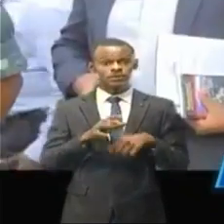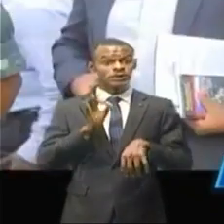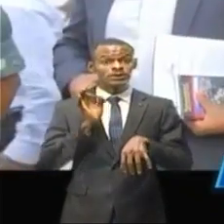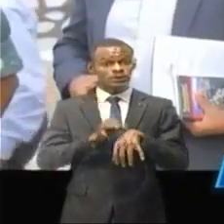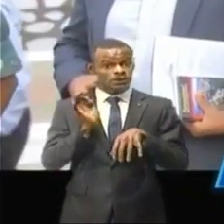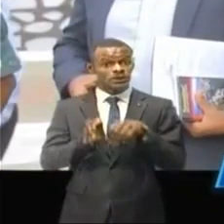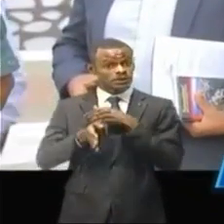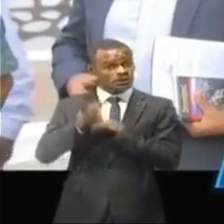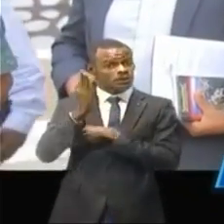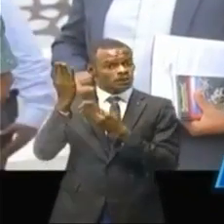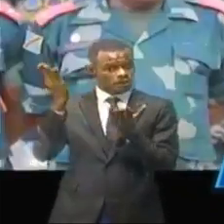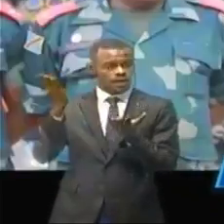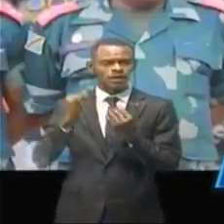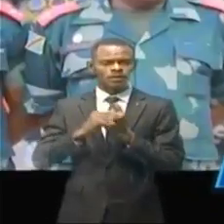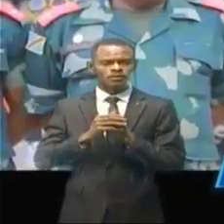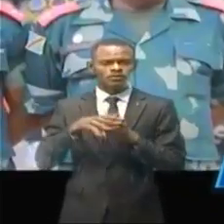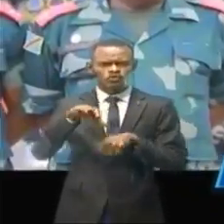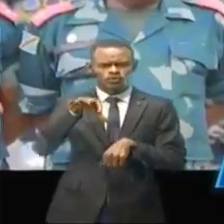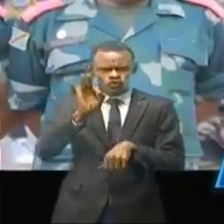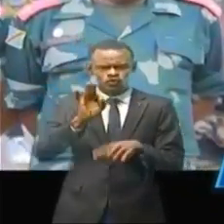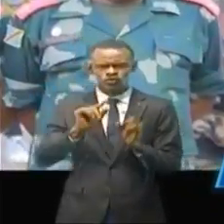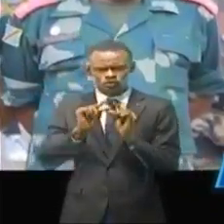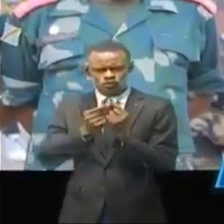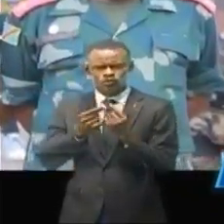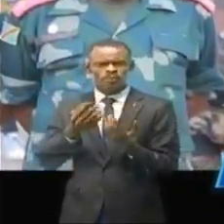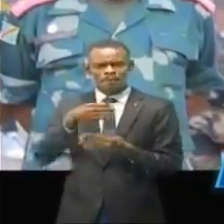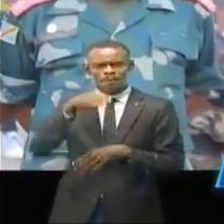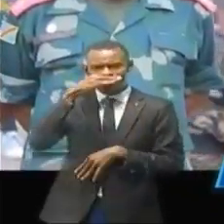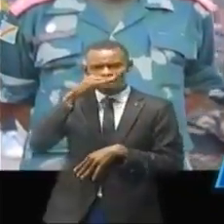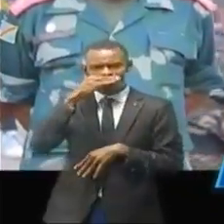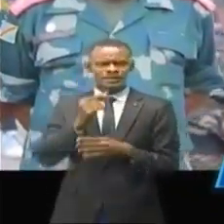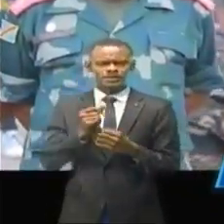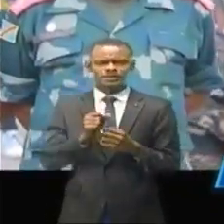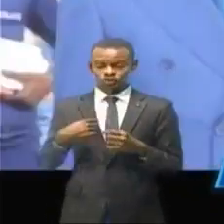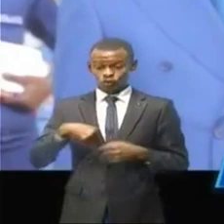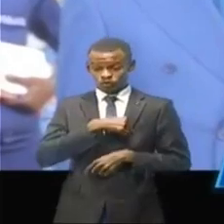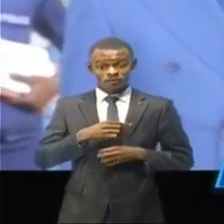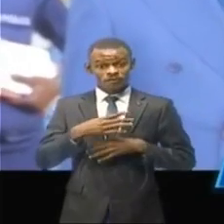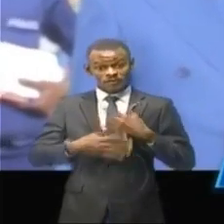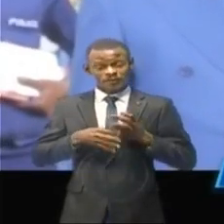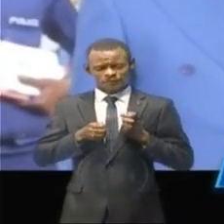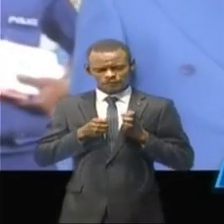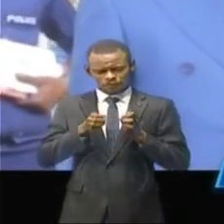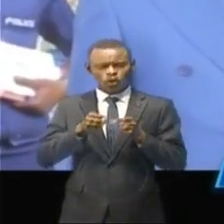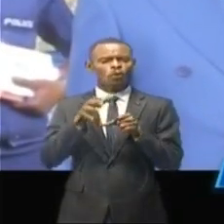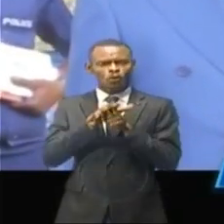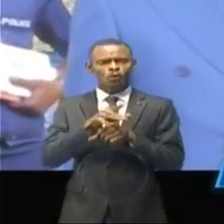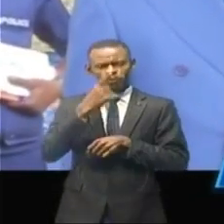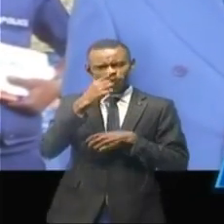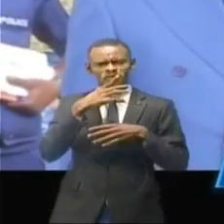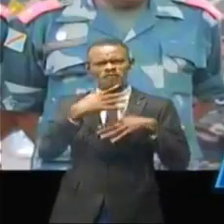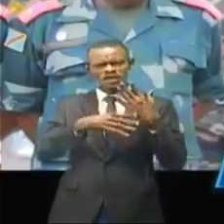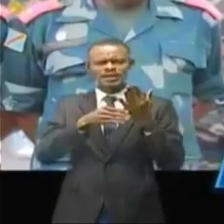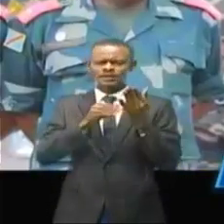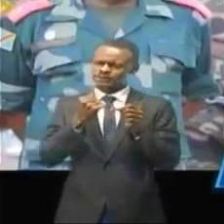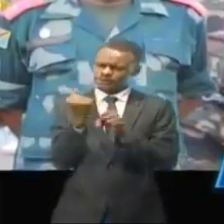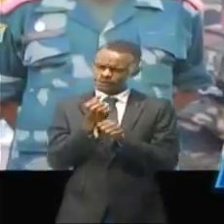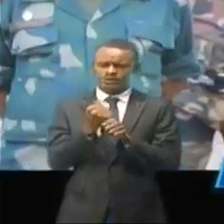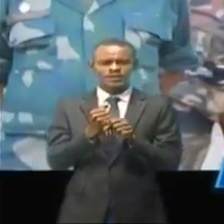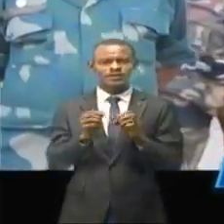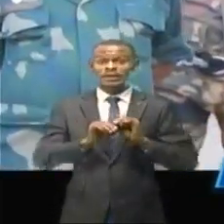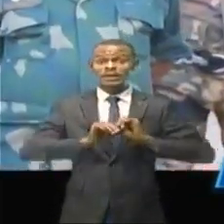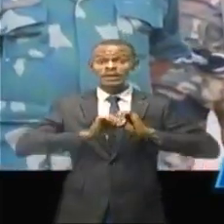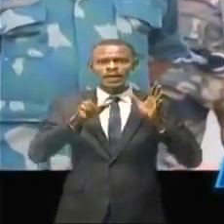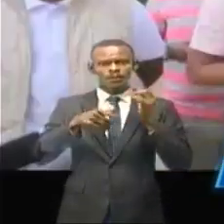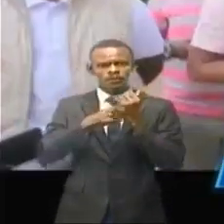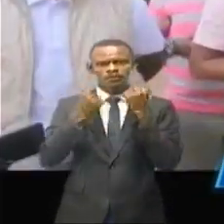ici. Nous allons vers la paix. Nous faisons beaucoup d'efforts avec notre équipe ici pour faire un travail visible. Il y a des gens qui disent, non,